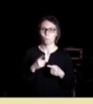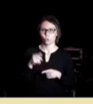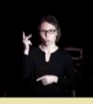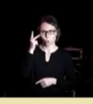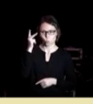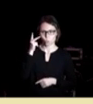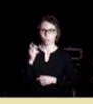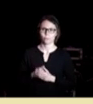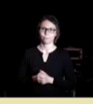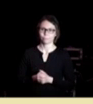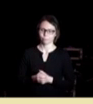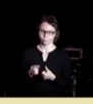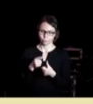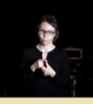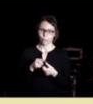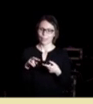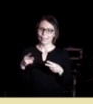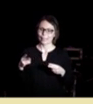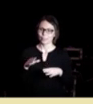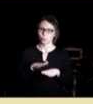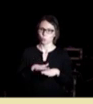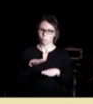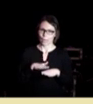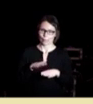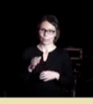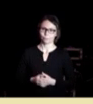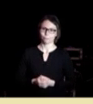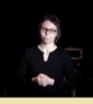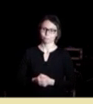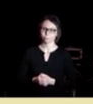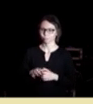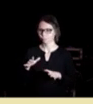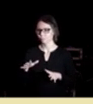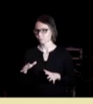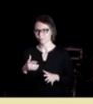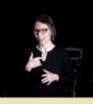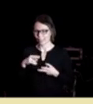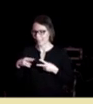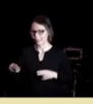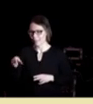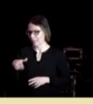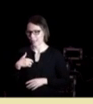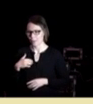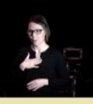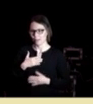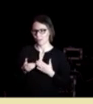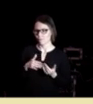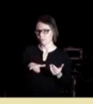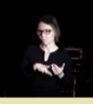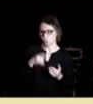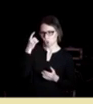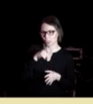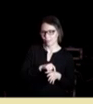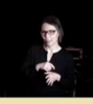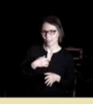Først til genetisk sårbarhet. Sånn cirka, jeg er ingen genetiker, mitt fagfelt er psykiatri, jeg